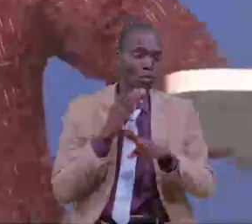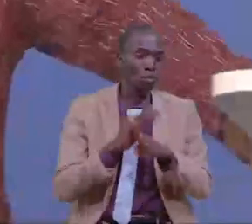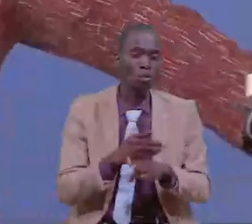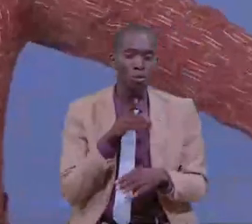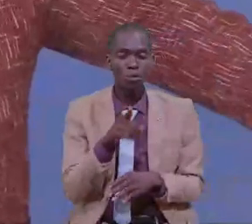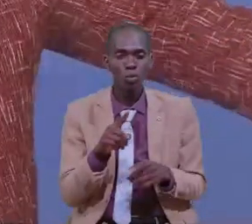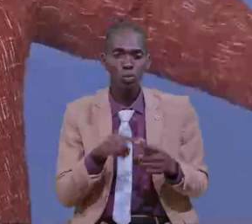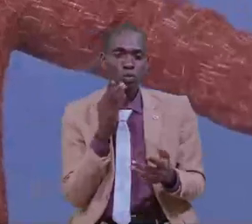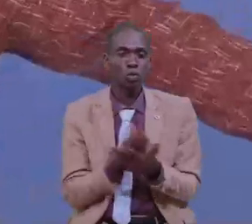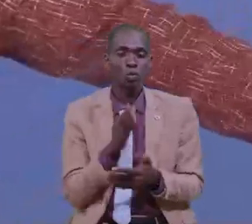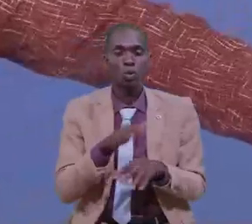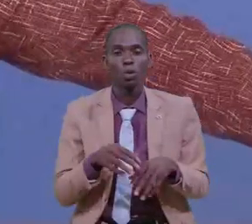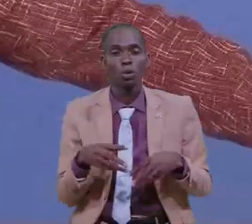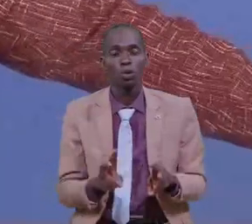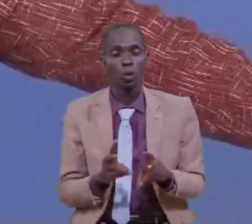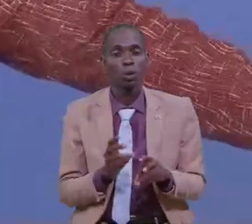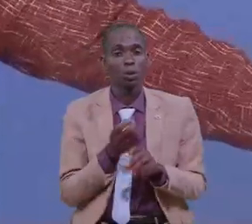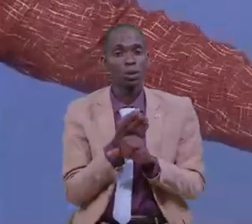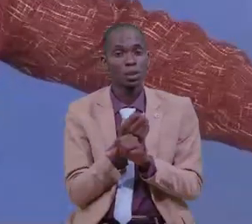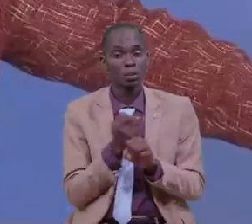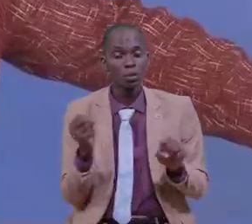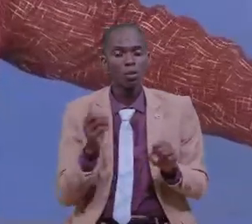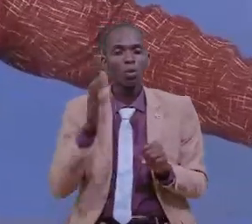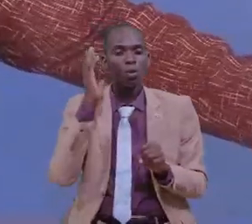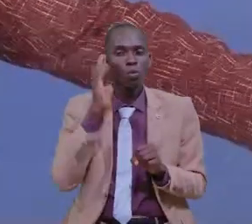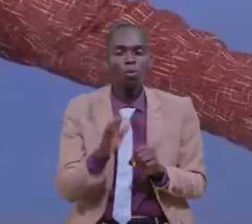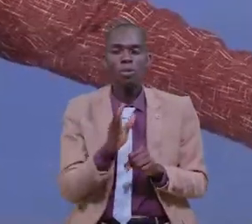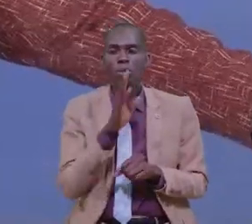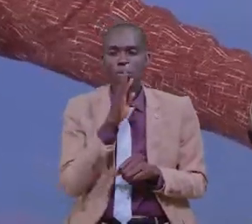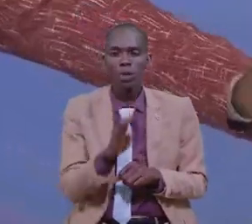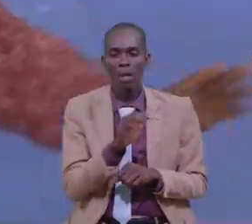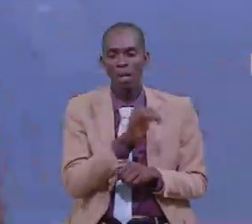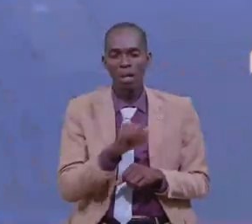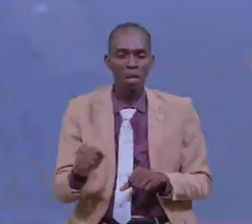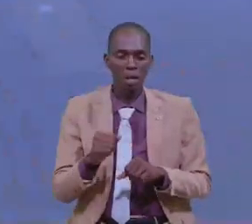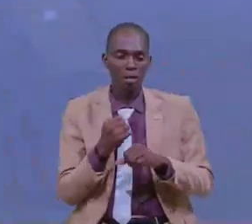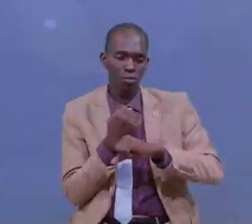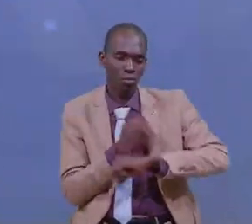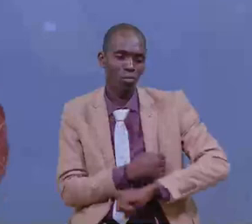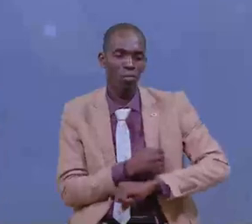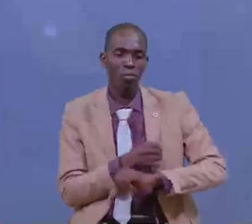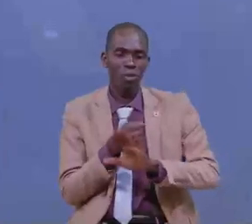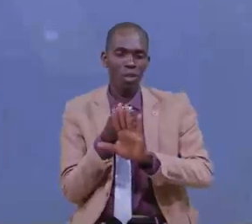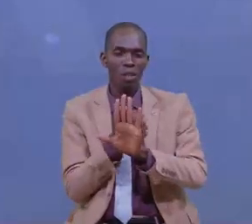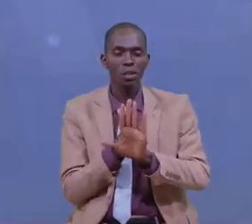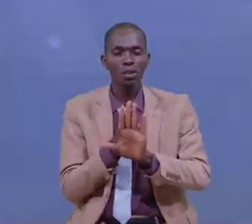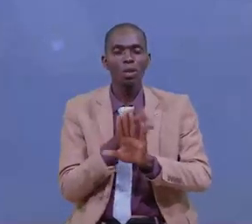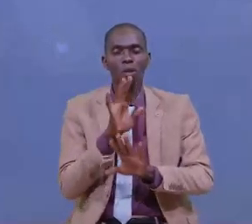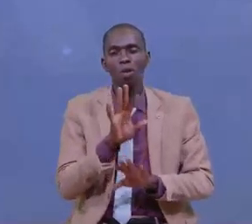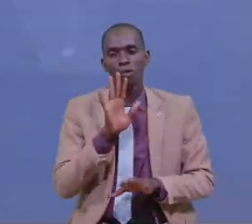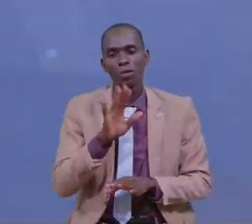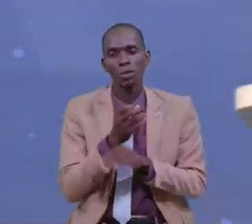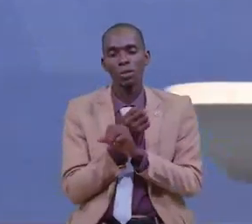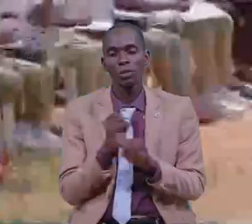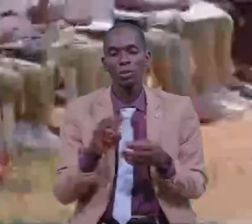de vous arrêter, le salut sera un bouclier. Le bouclier de